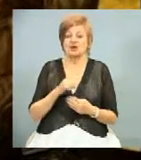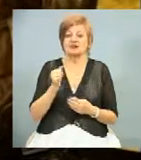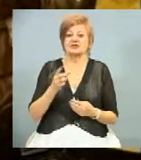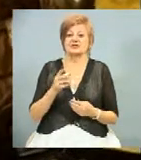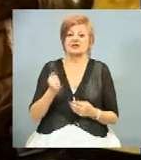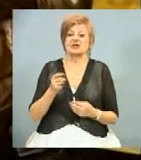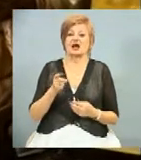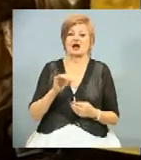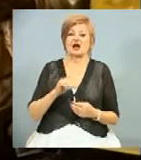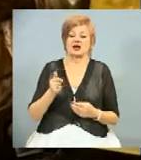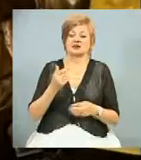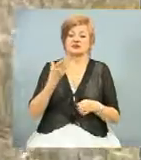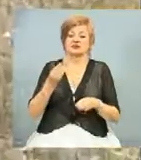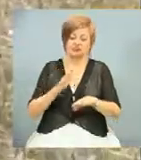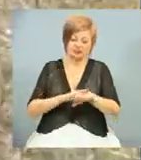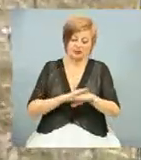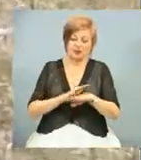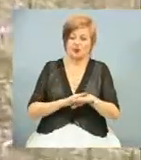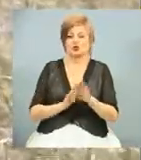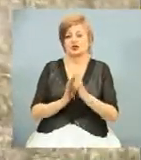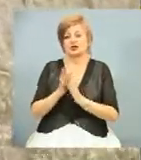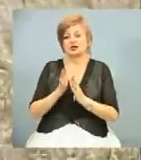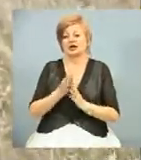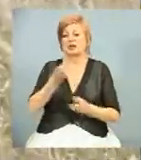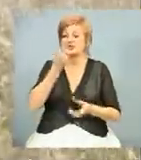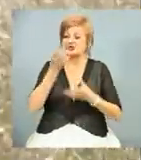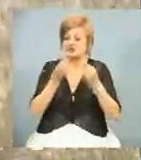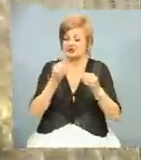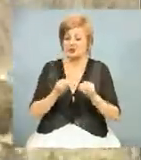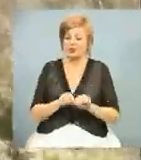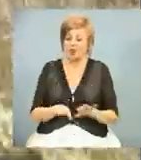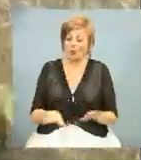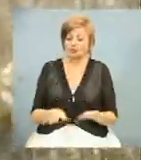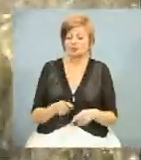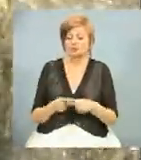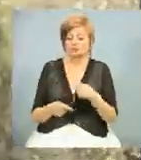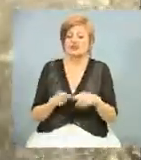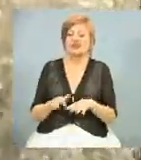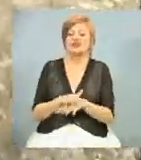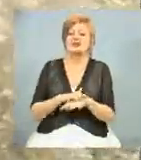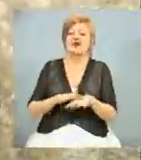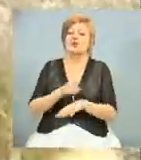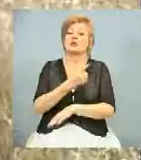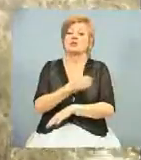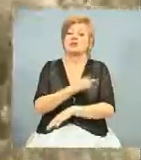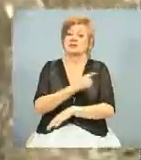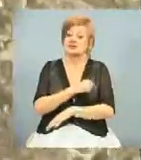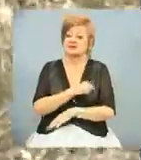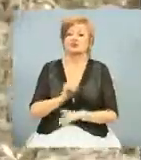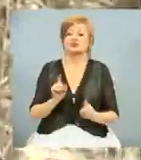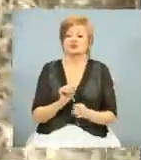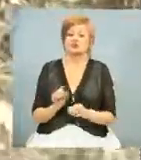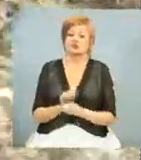Вони робили примочки, готували екстракти з трав, квітів і коріння. Зародилася народна медицина, що передбачала